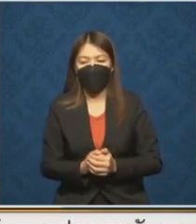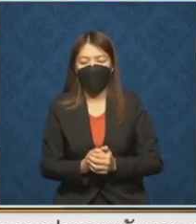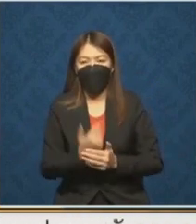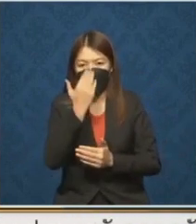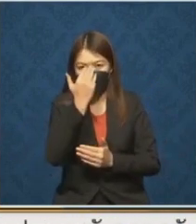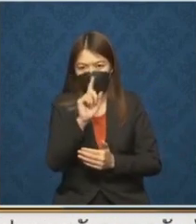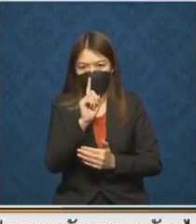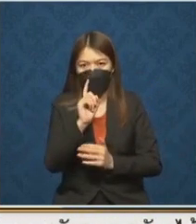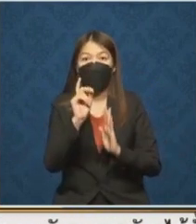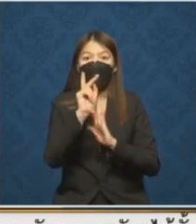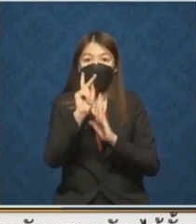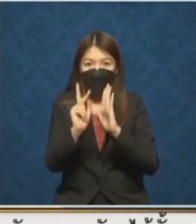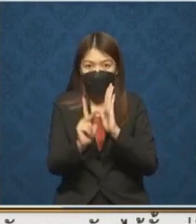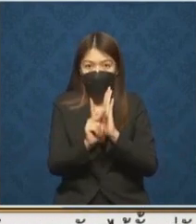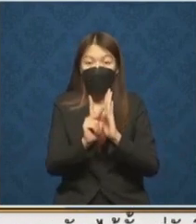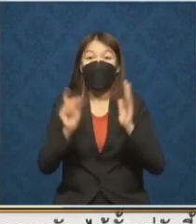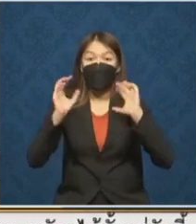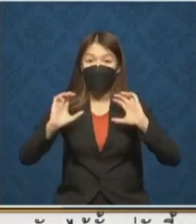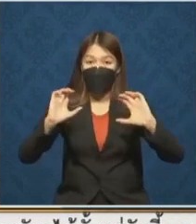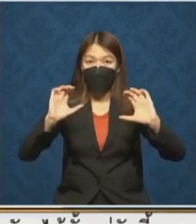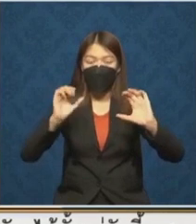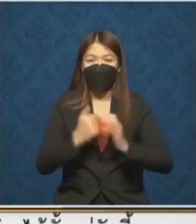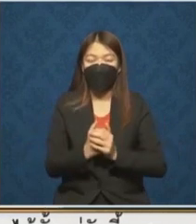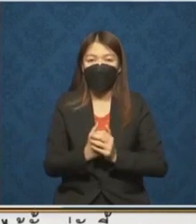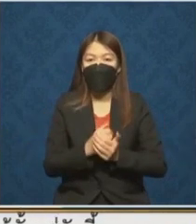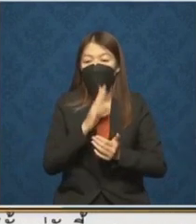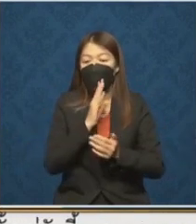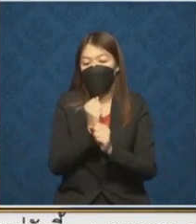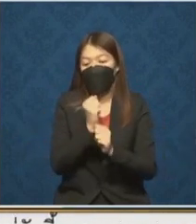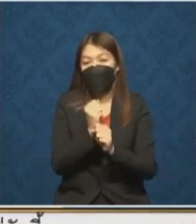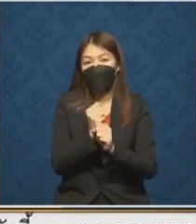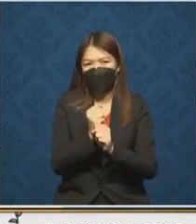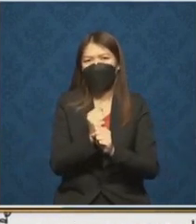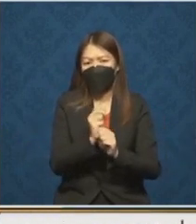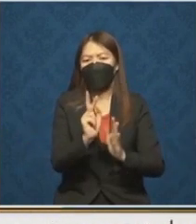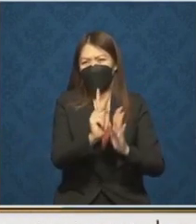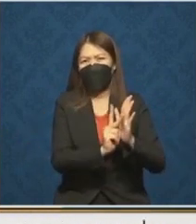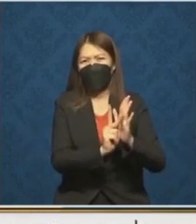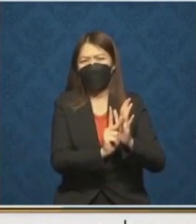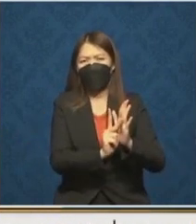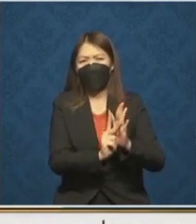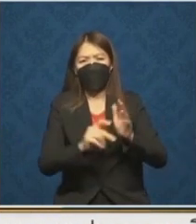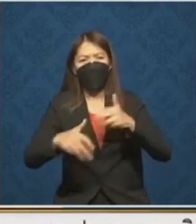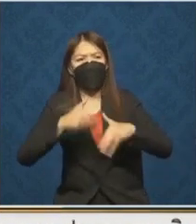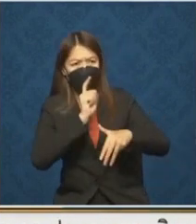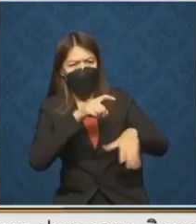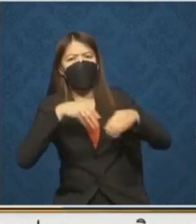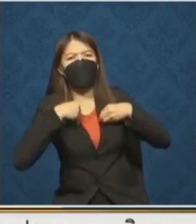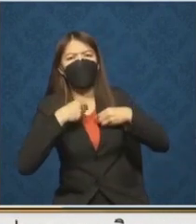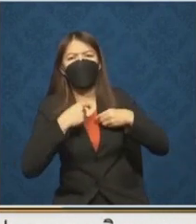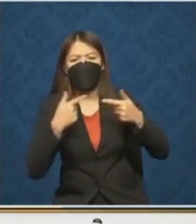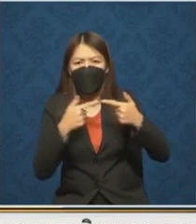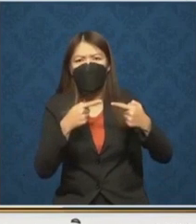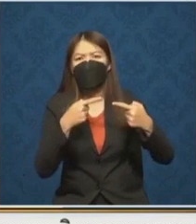กฎหมายของรัฒเวลาประเติบามเปนกฎหมายแล้วปรชาชนจะสู้กฎหมายไม่ได้